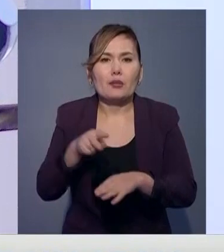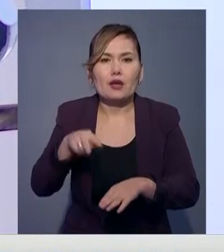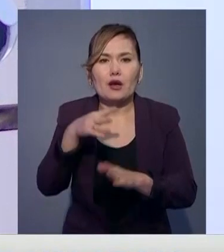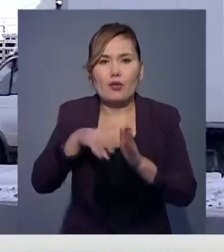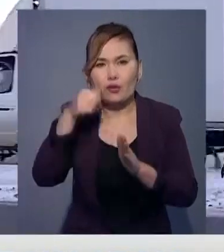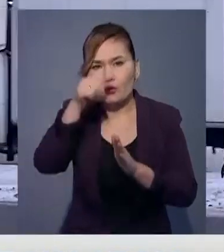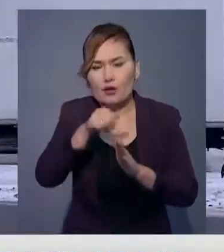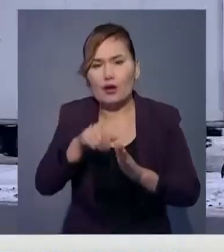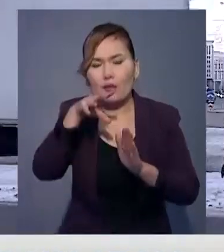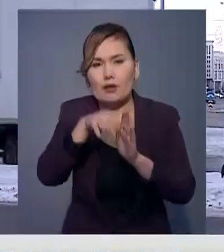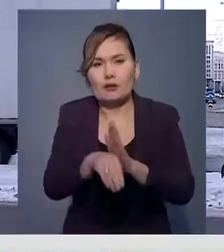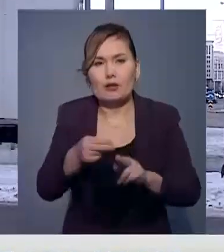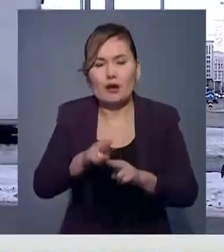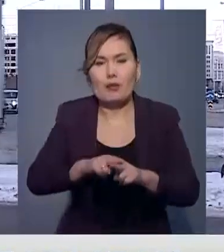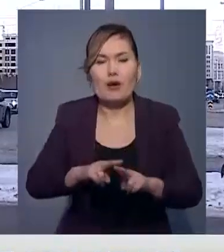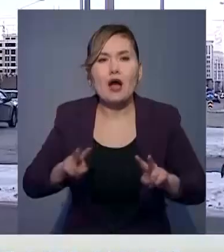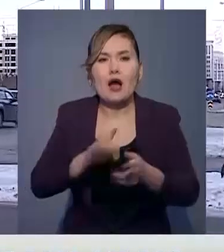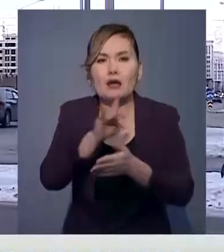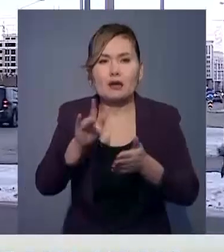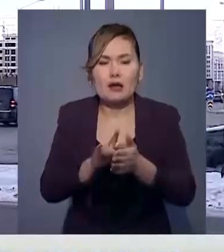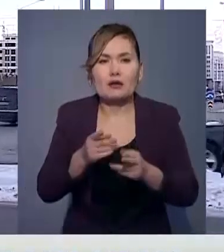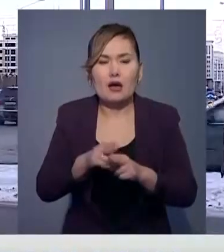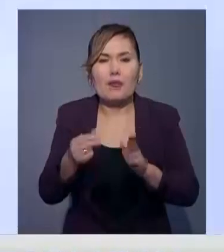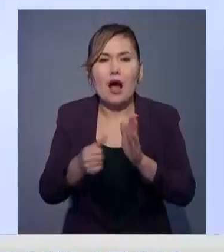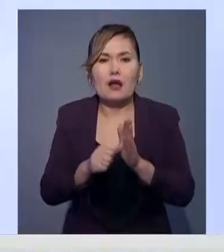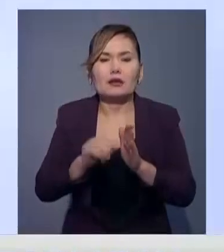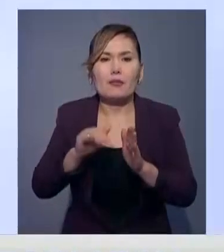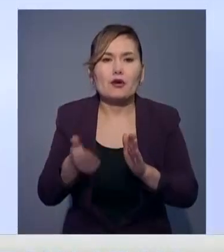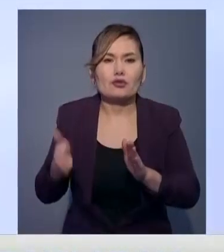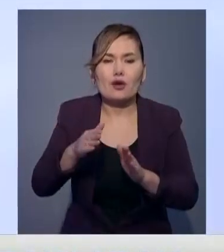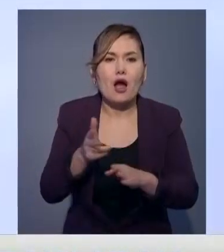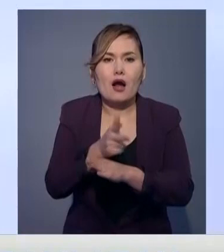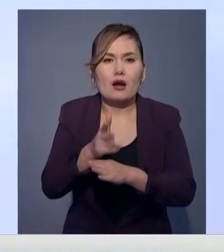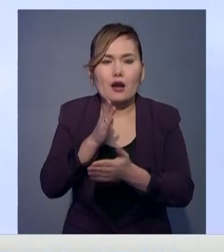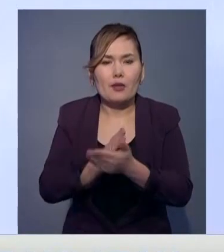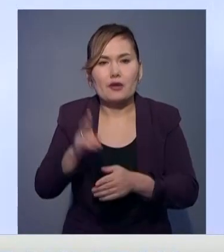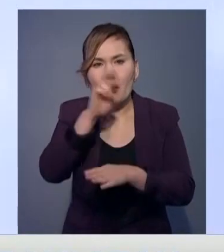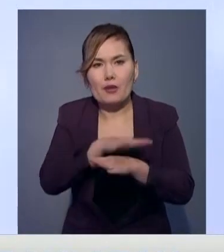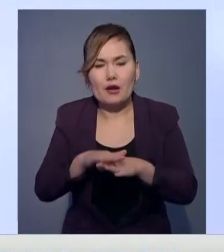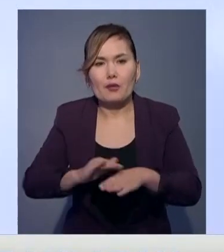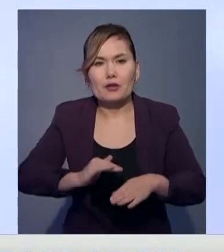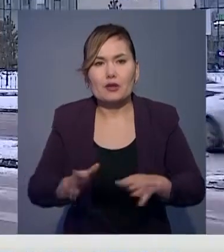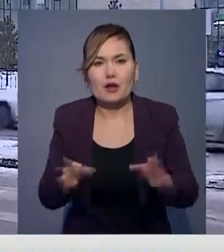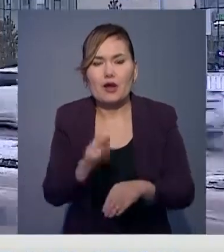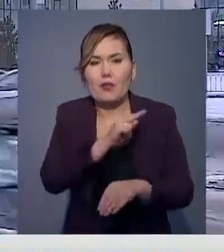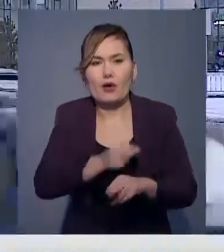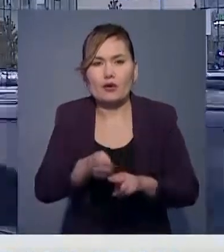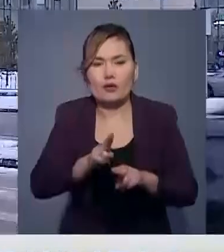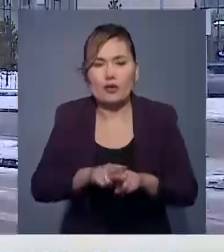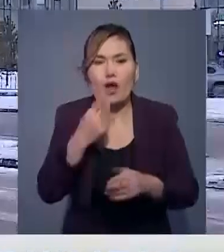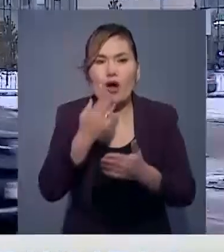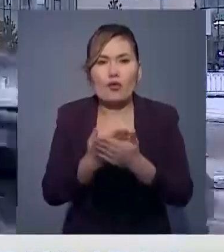жылы енгізілген. Қазір бас қалада 6000-нан астам камера орнатылыпты. Алдағы уақытта мемлекеттік жекеменшік серіктестік жобасы аясында бұл